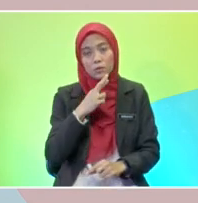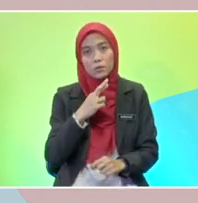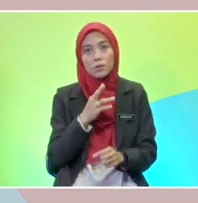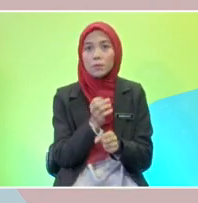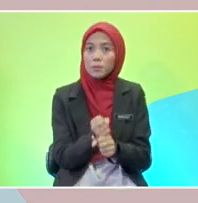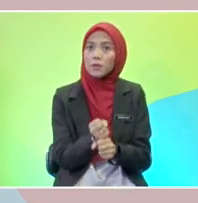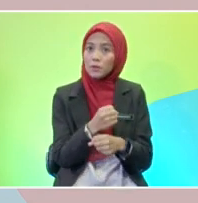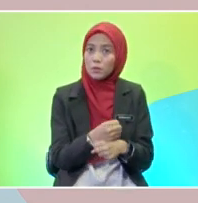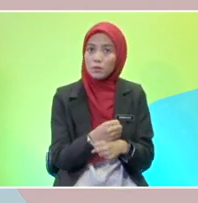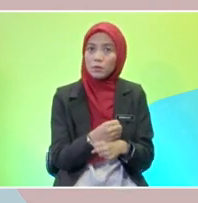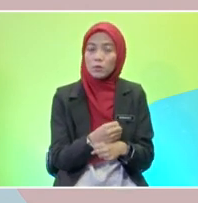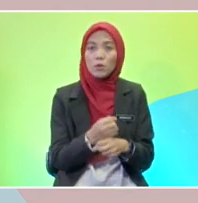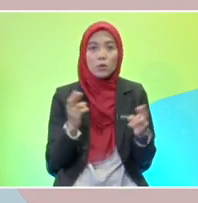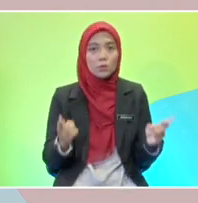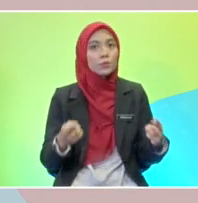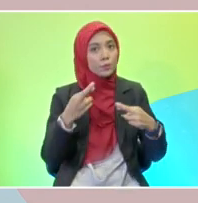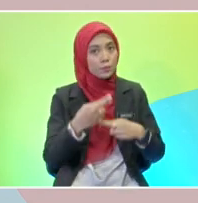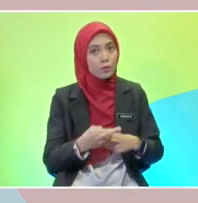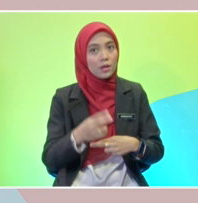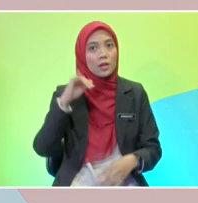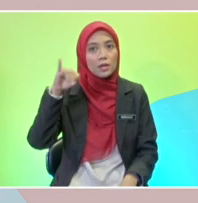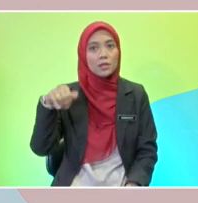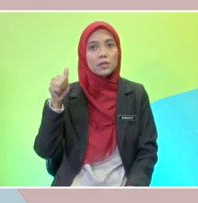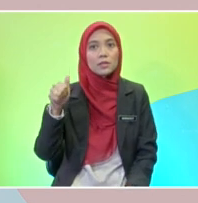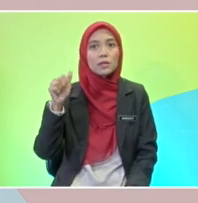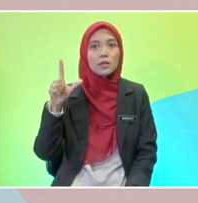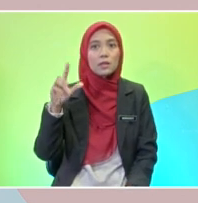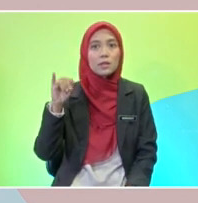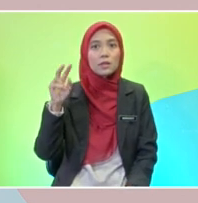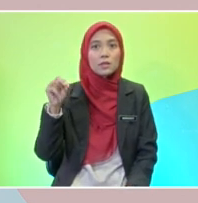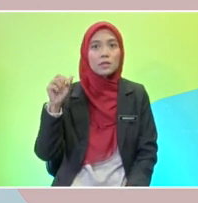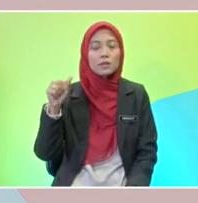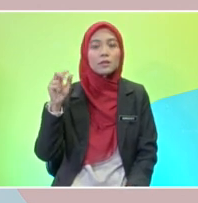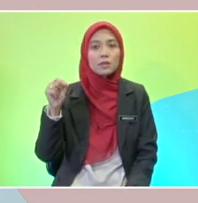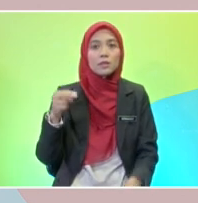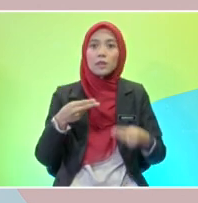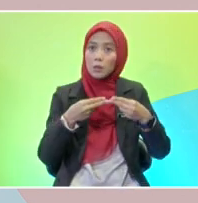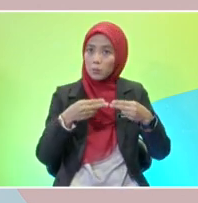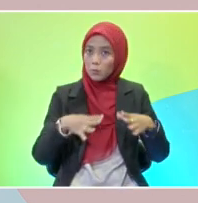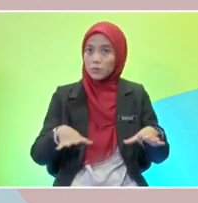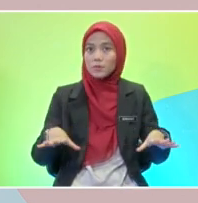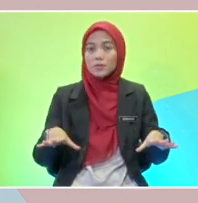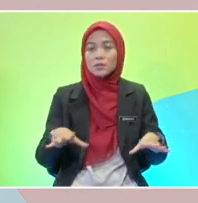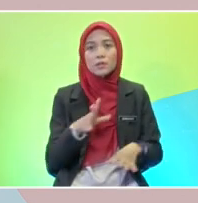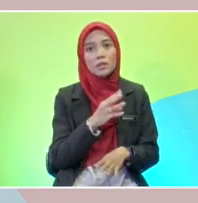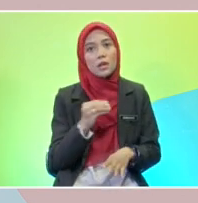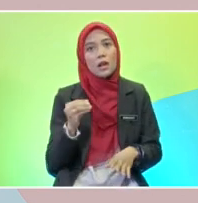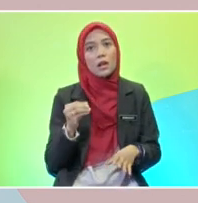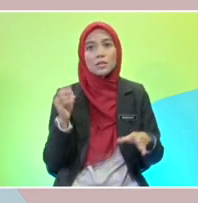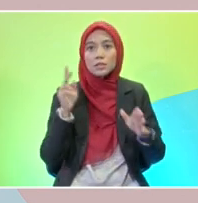ruang jalinan Harmoni Irama dan pergerakan dan juga kesatuan